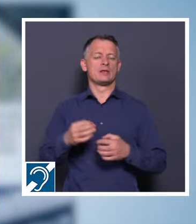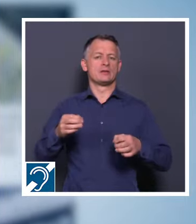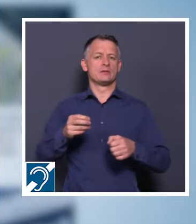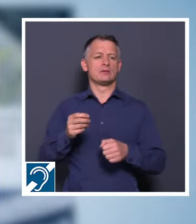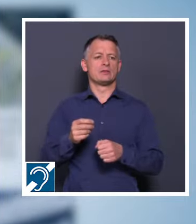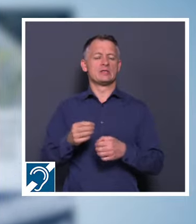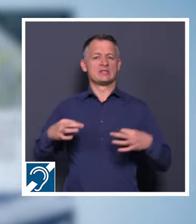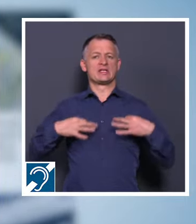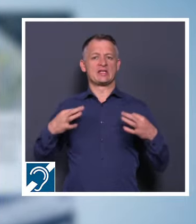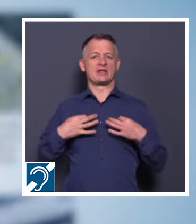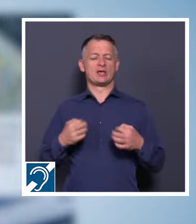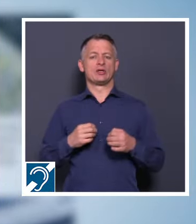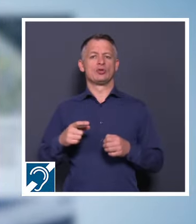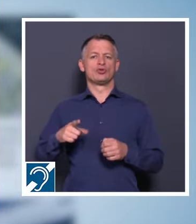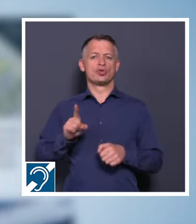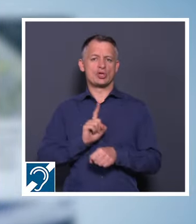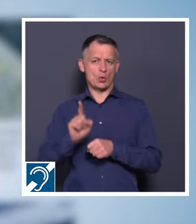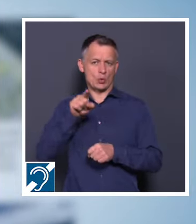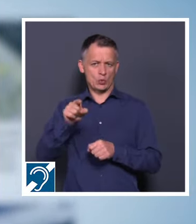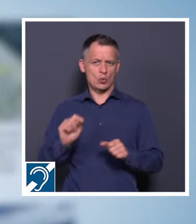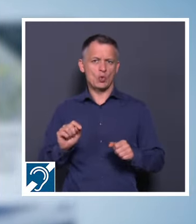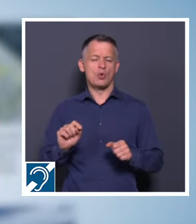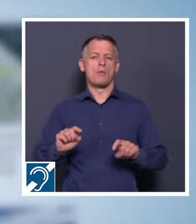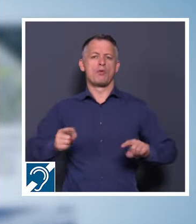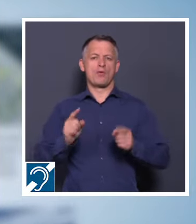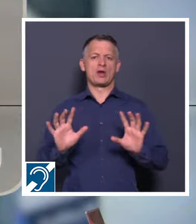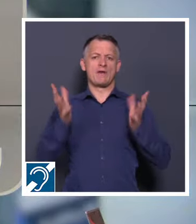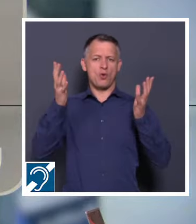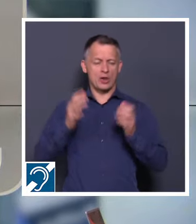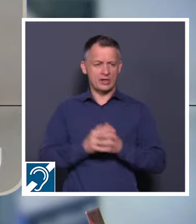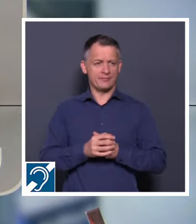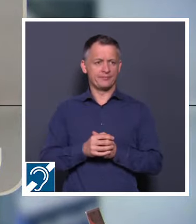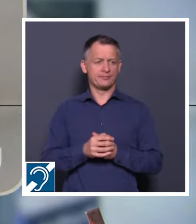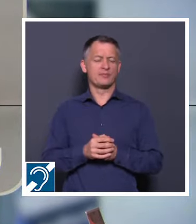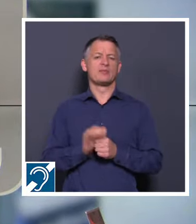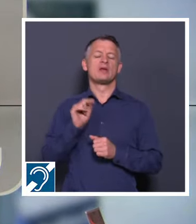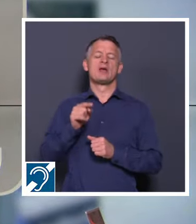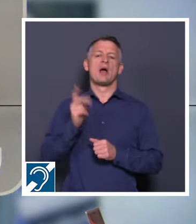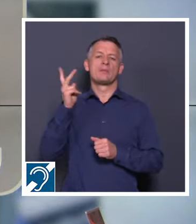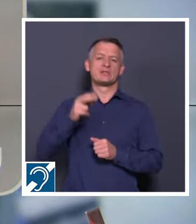revoltător. Da, știm că chiar dumneavoastră v-ați confruntat cu dificultăți în a